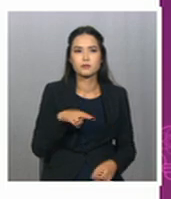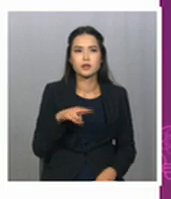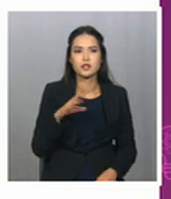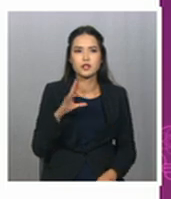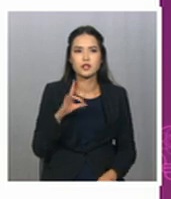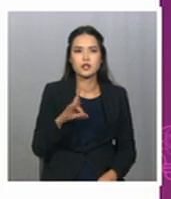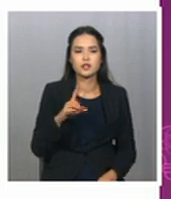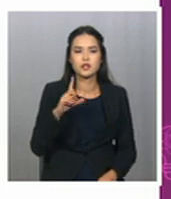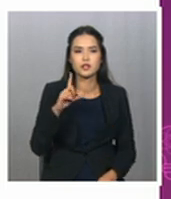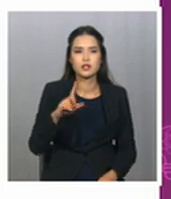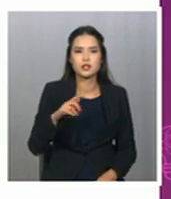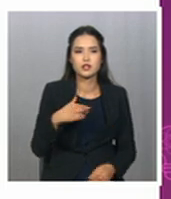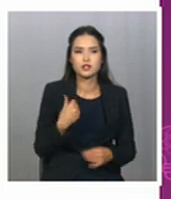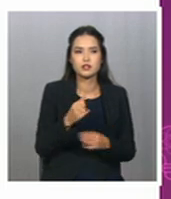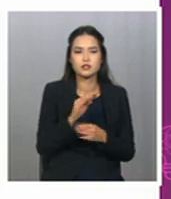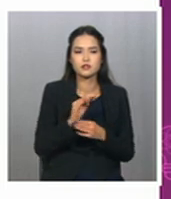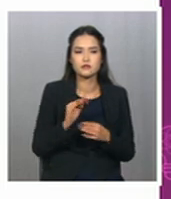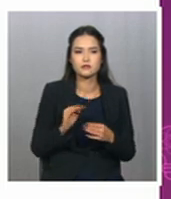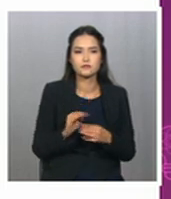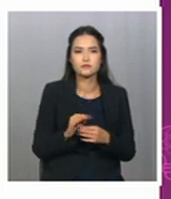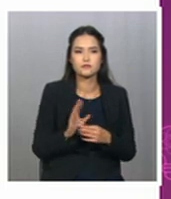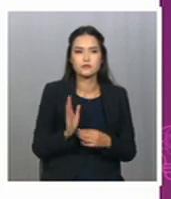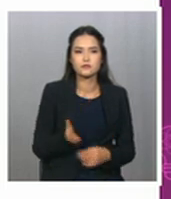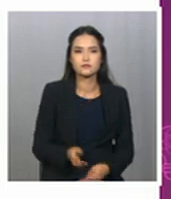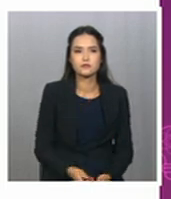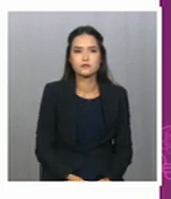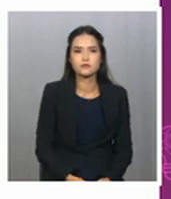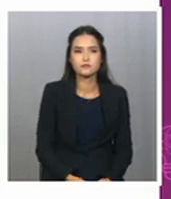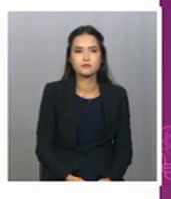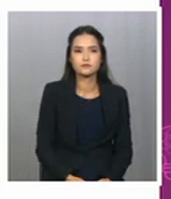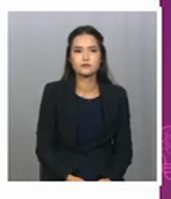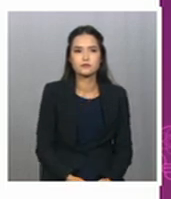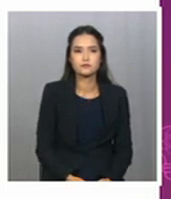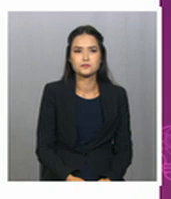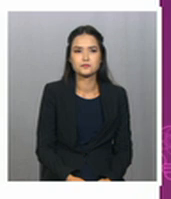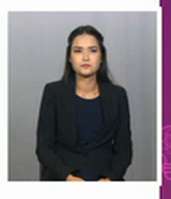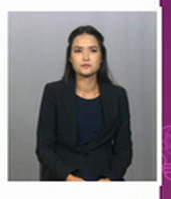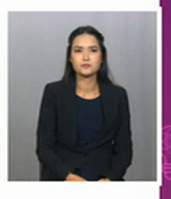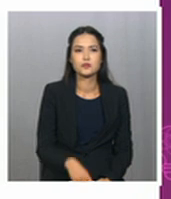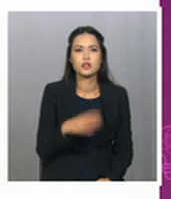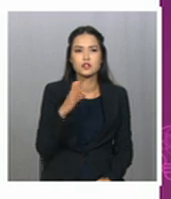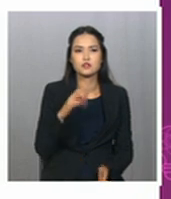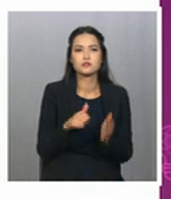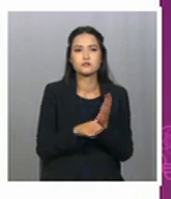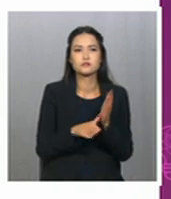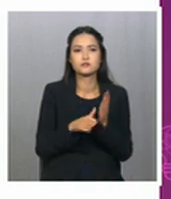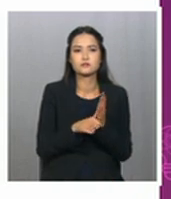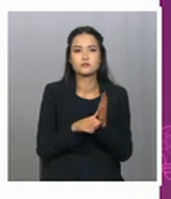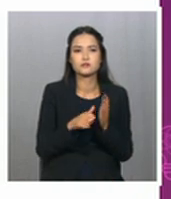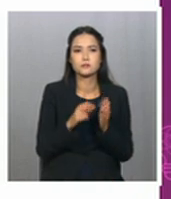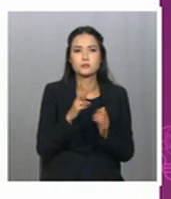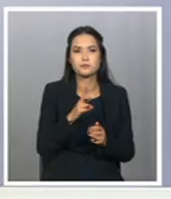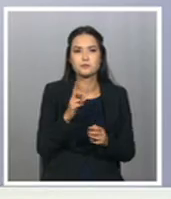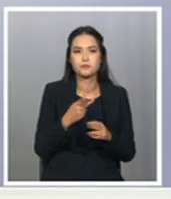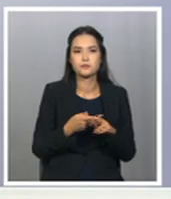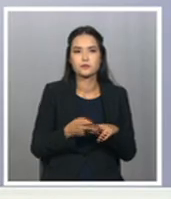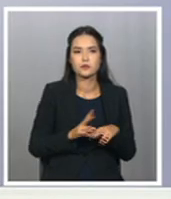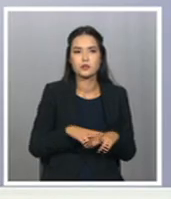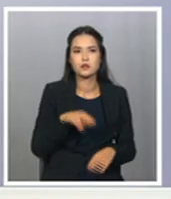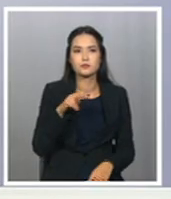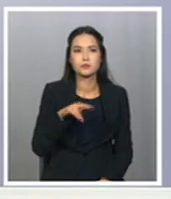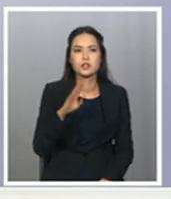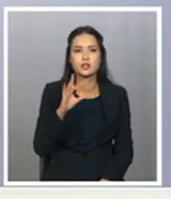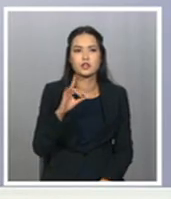мына жерде L қысқарады, сол кезде PRL. Яғни, конустың бүйір бетінің ауданының